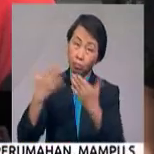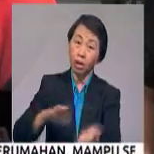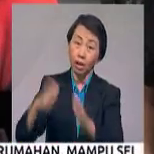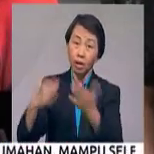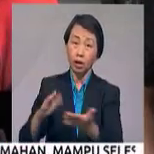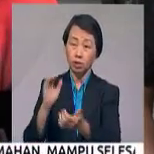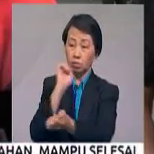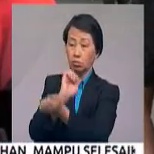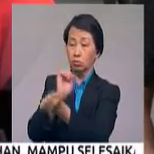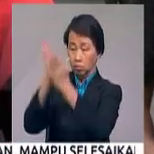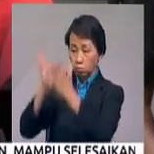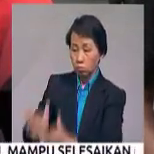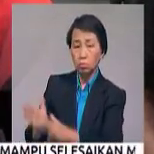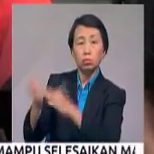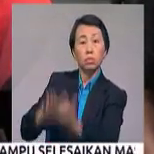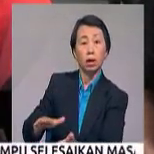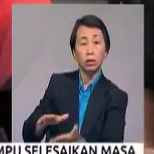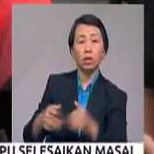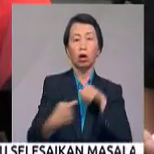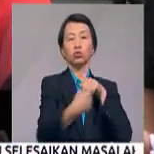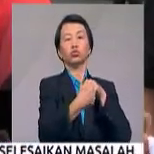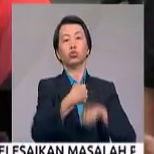kematian-kematian di dalam tahanan polis ini